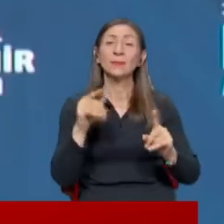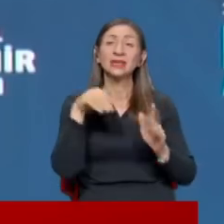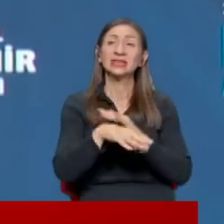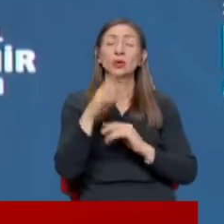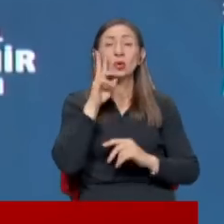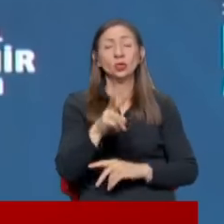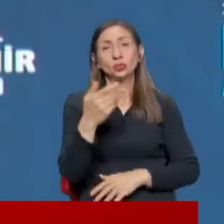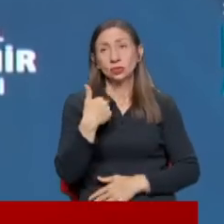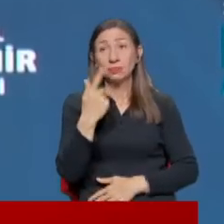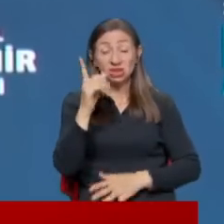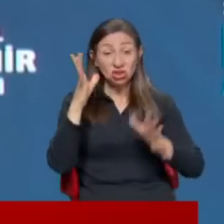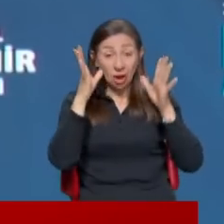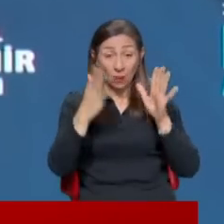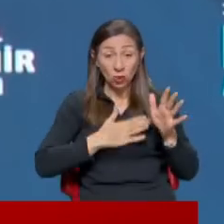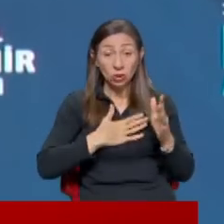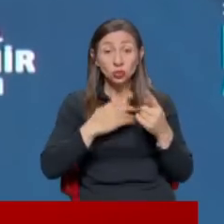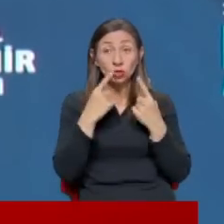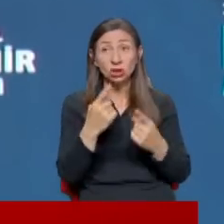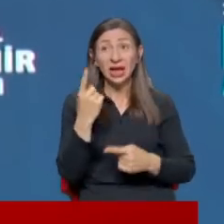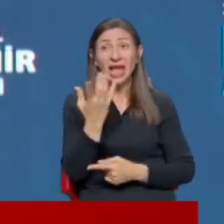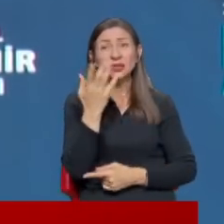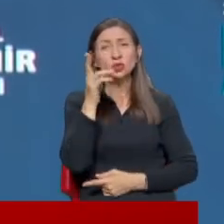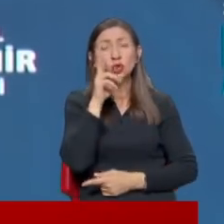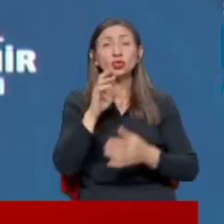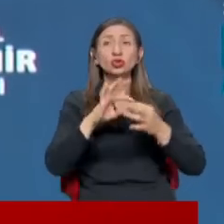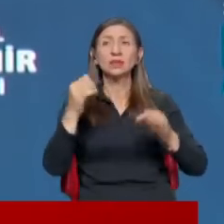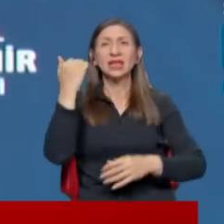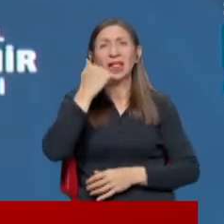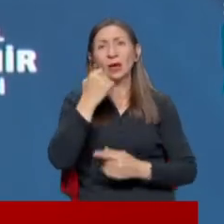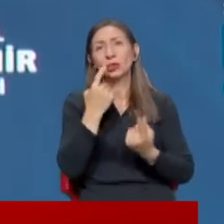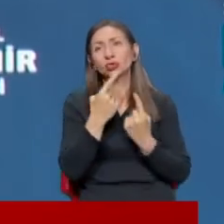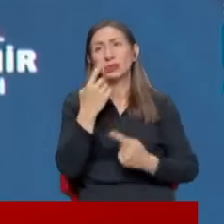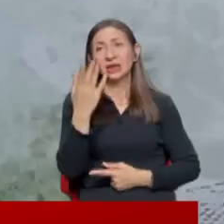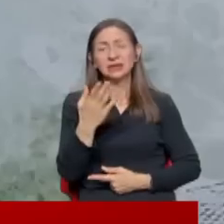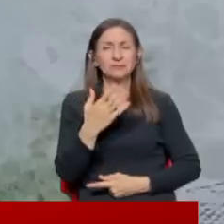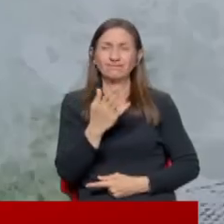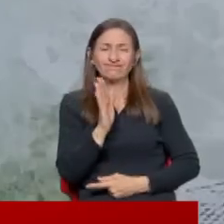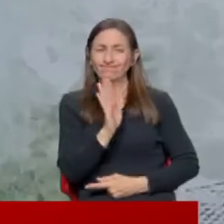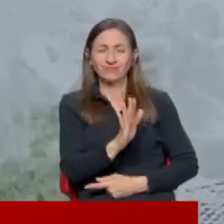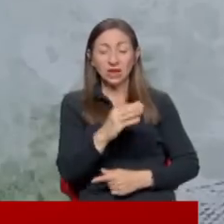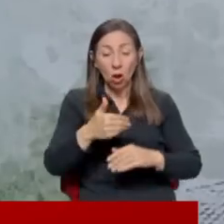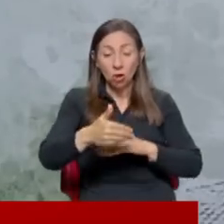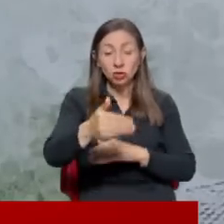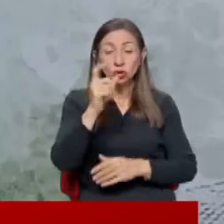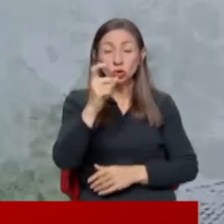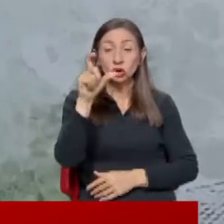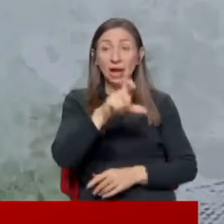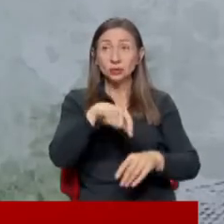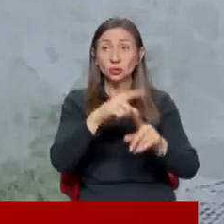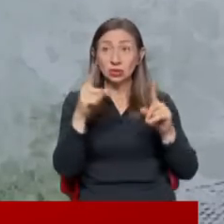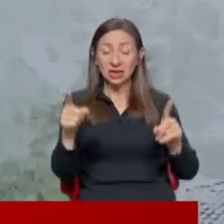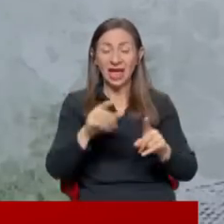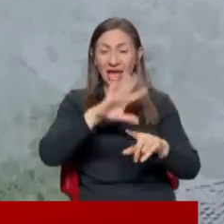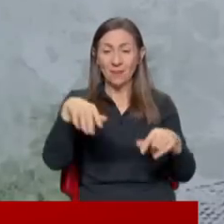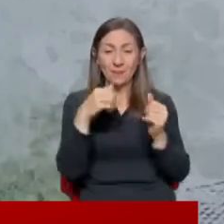oluyoruz. Yani bir caminin önünde söylenecek herhalde en son söz yalan konuşmaktır. Kınıyorum. Önümüzdeki 9 ay süresinde